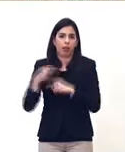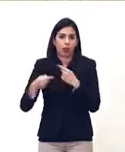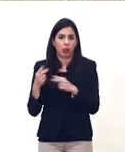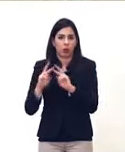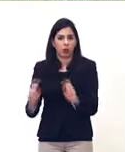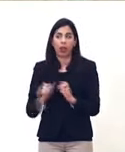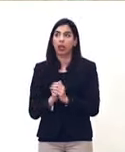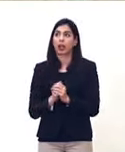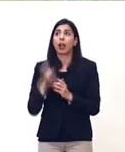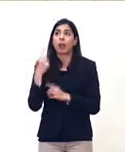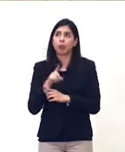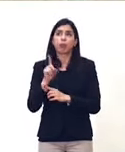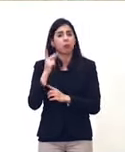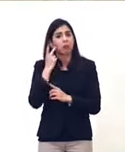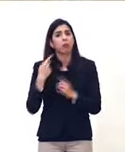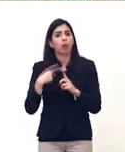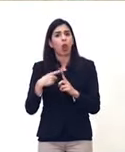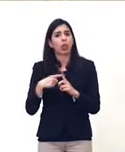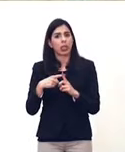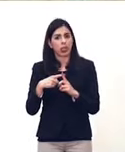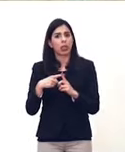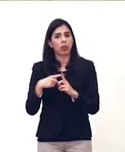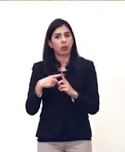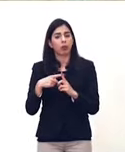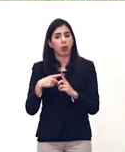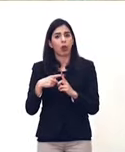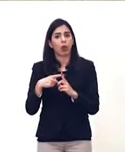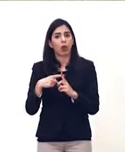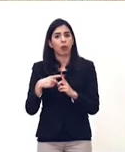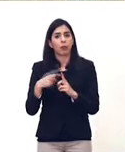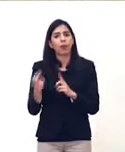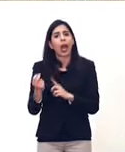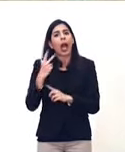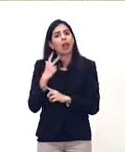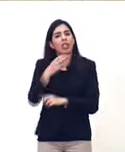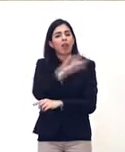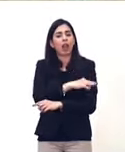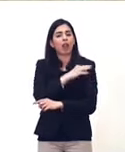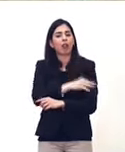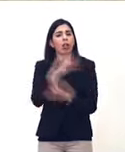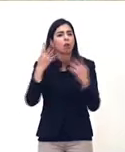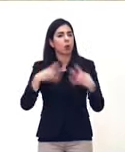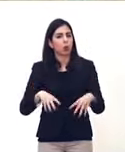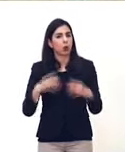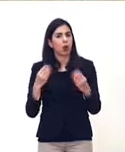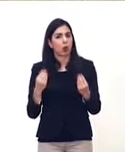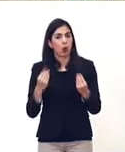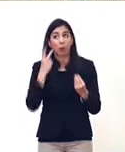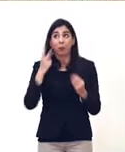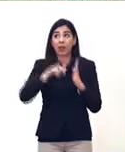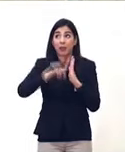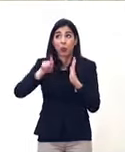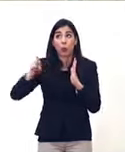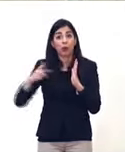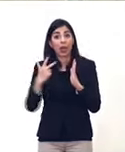questo è un dato positivo che è un indicatore anche indiretto e dell'efficacia delle vaccinazioni vedete che le tre curve sono tre